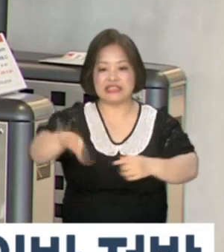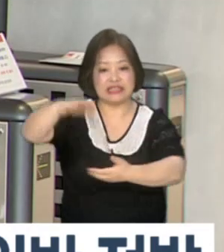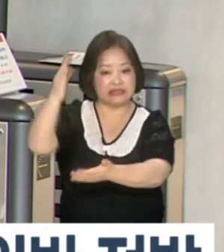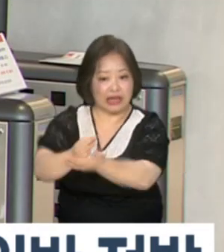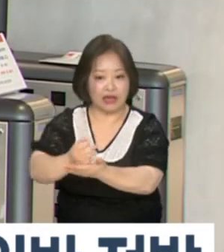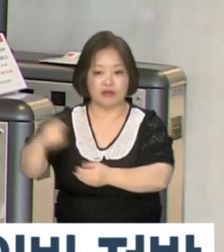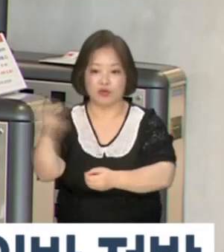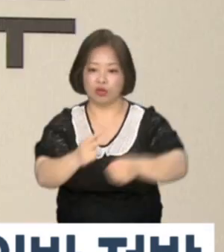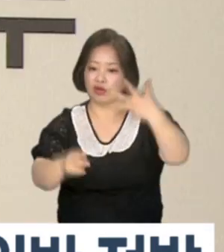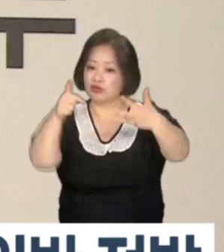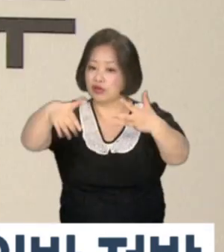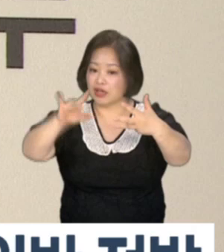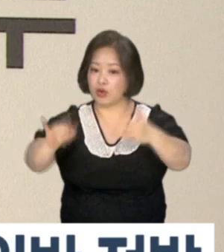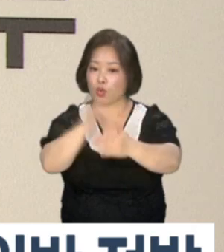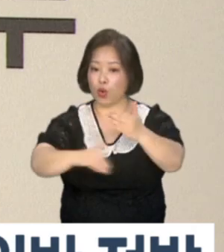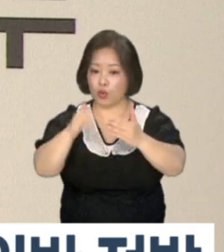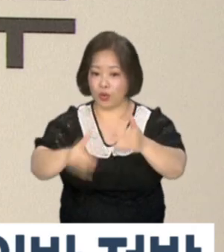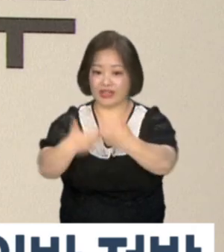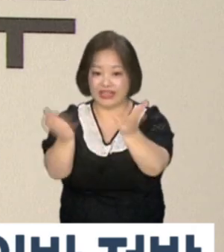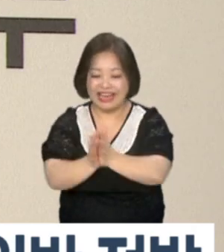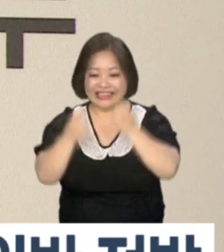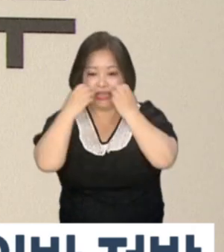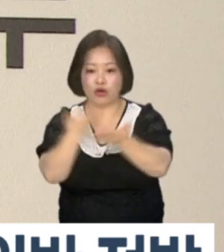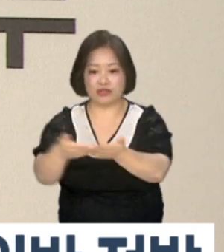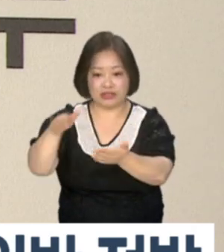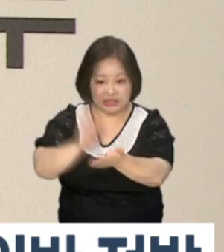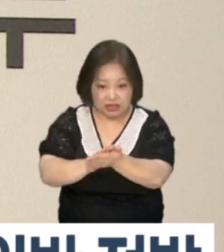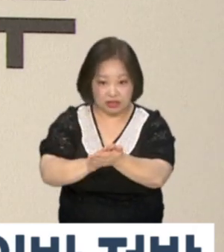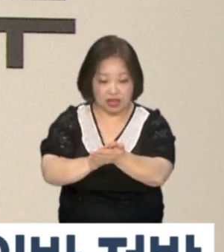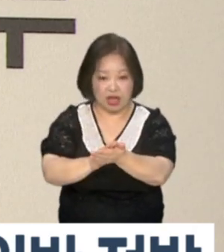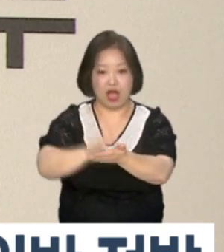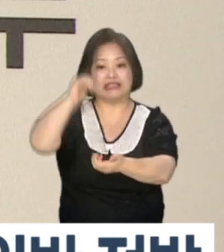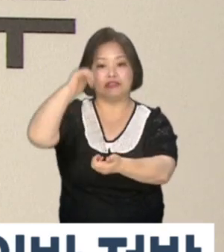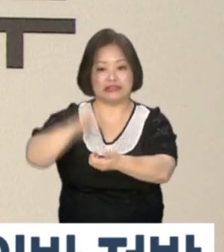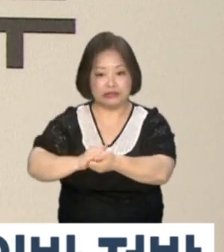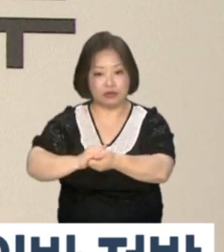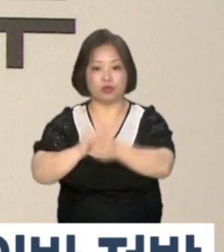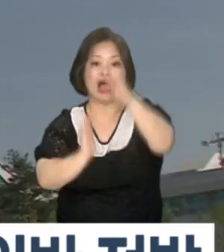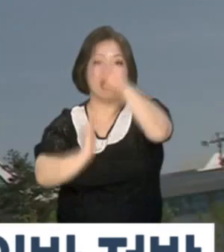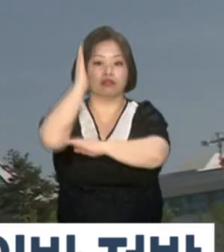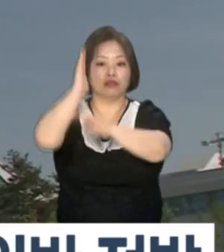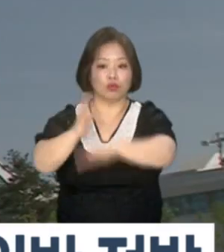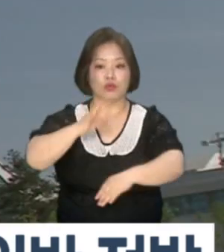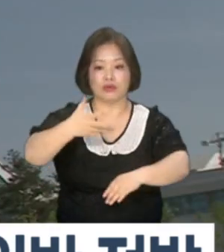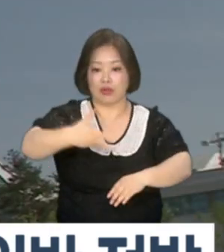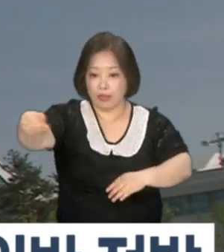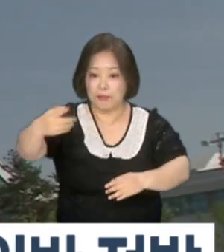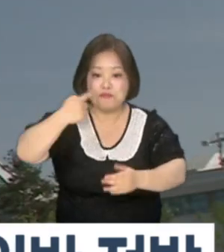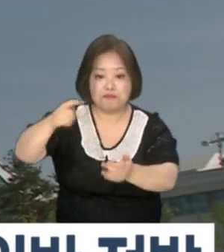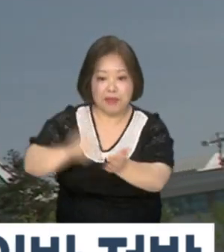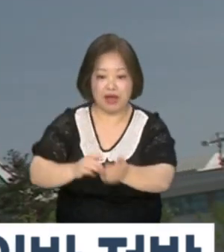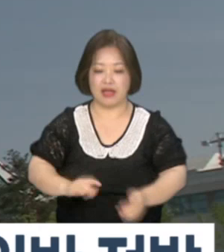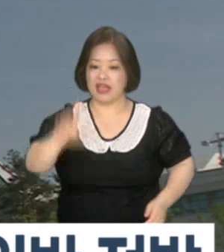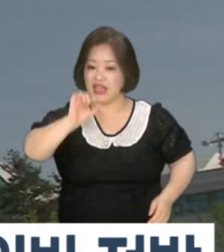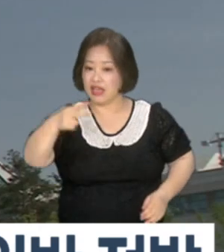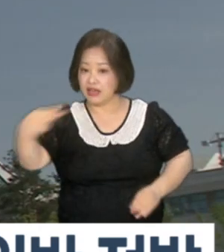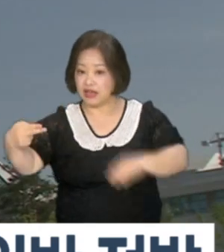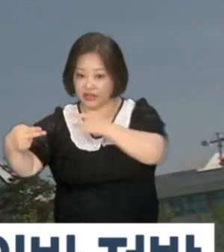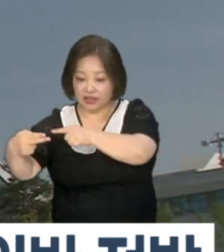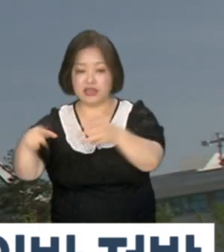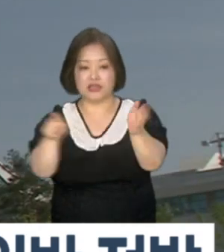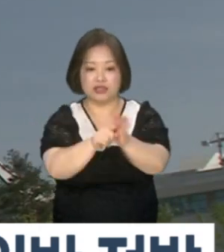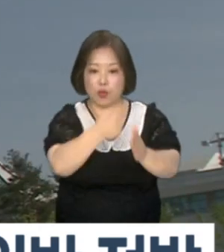18곳은 공공기관 혁신지침상 한도를 넘어 대출해줬던 지적을 받았습니다 lh와